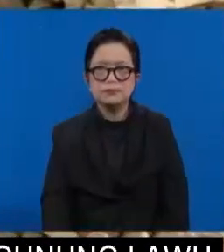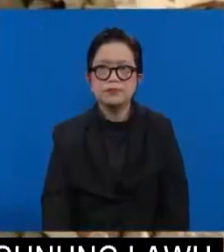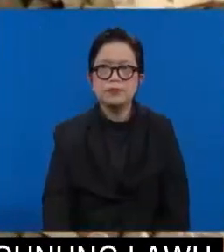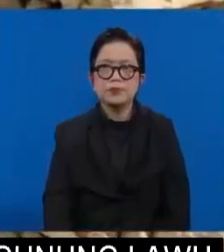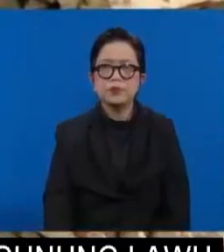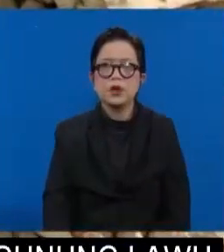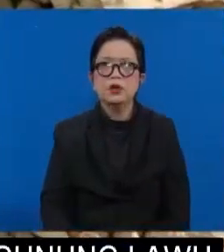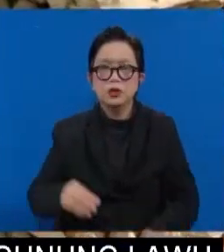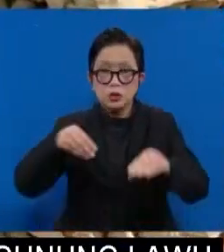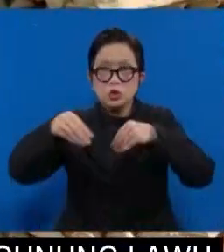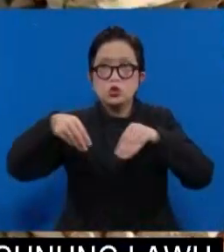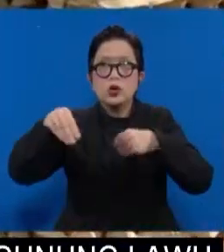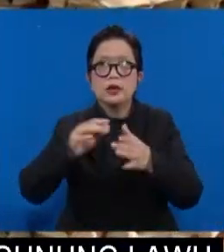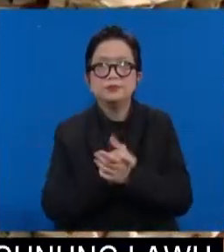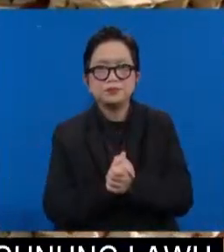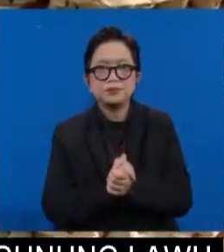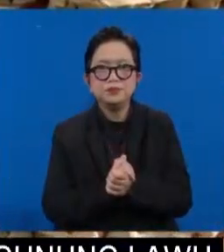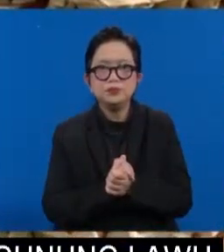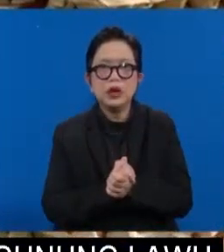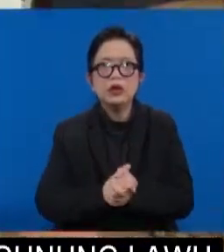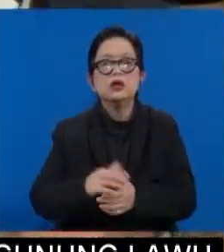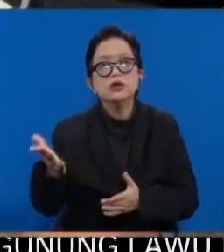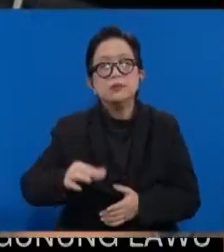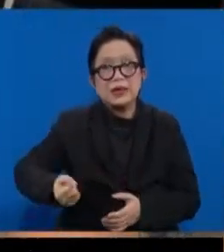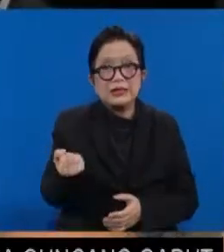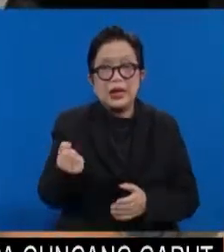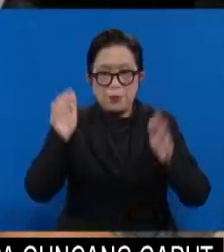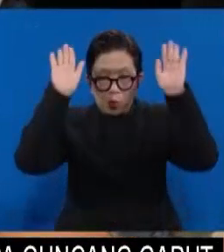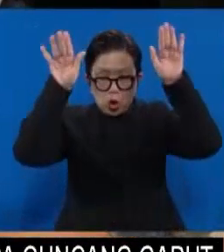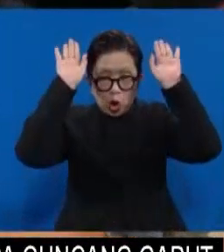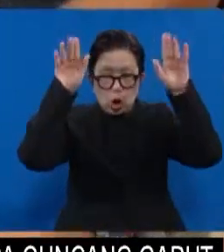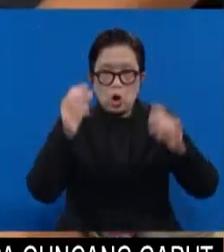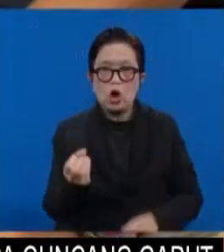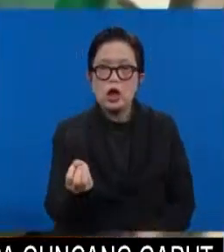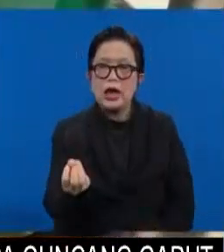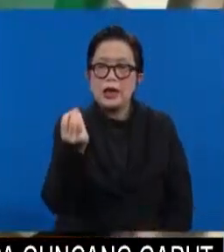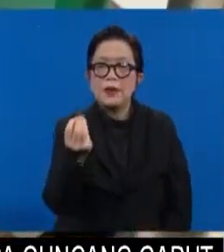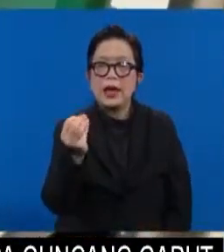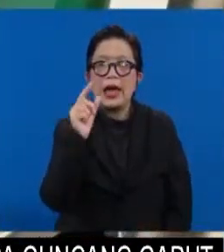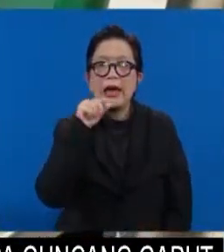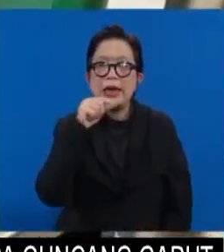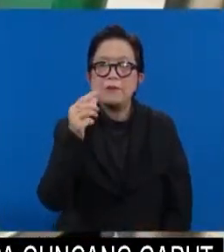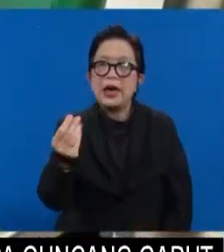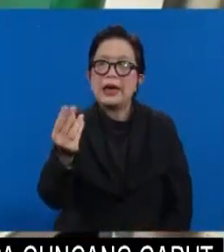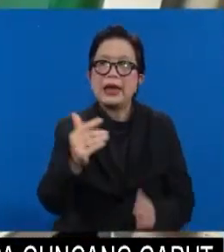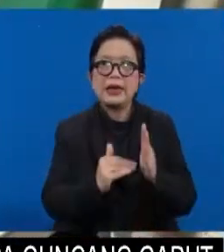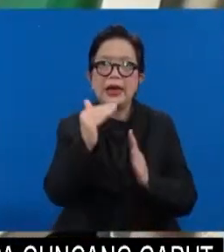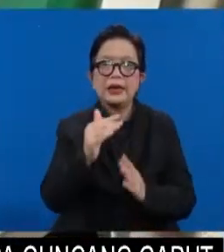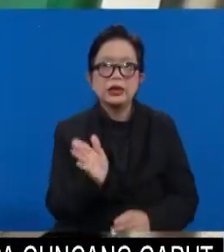Pedagang di Pasar Legi, Kabupaten Ponorogo, Jawa Timur mengaku omset penjualan telur ayam menurun pasca harga telur naik. Jika sebelumnya harga